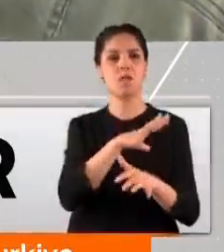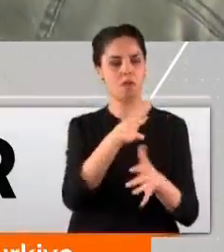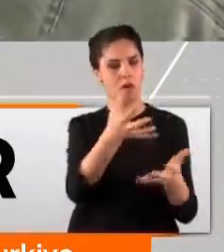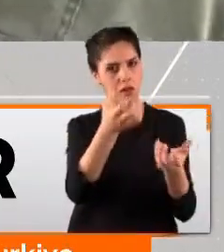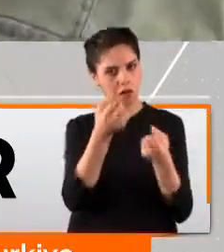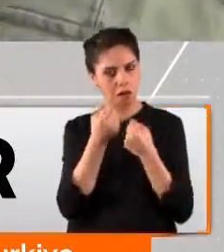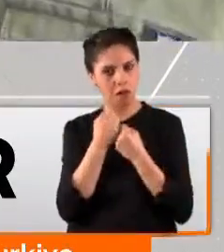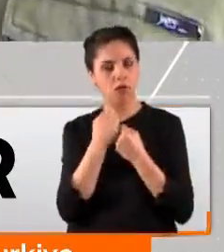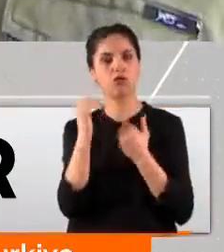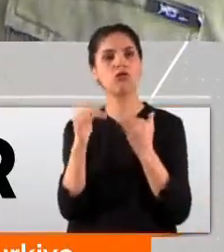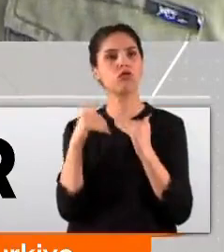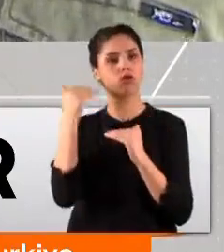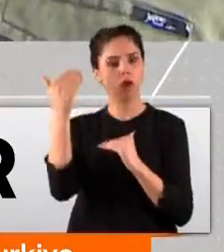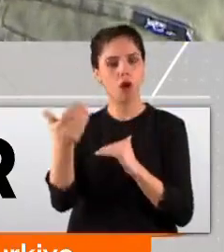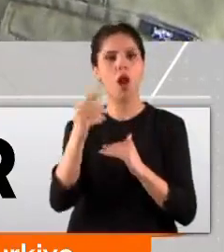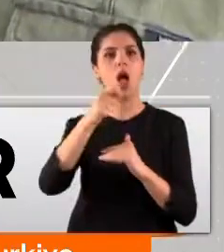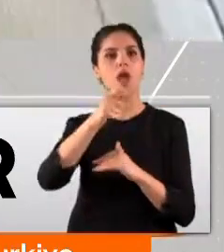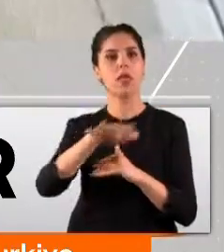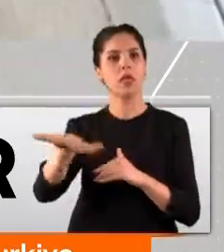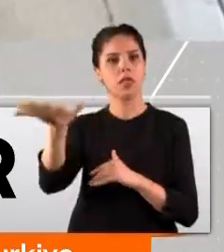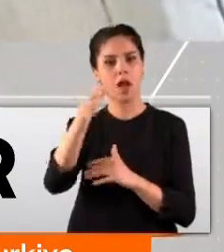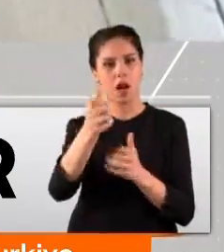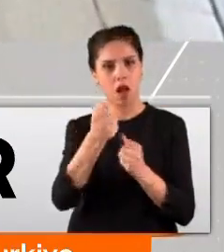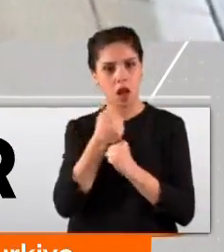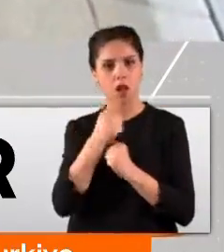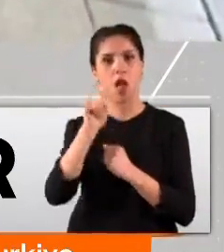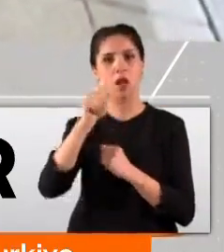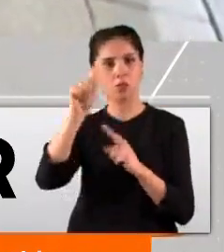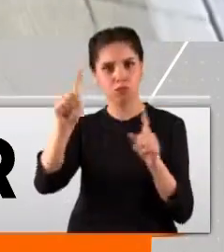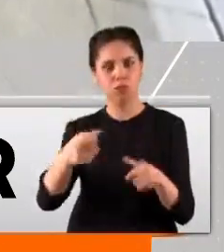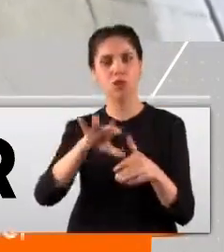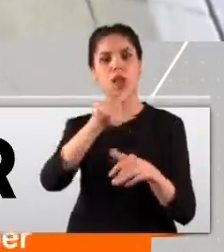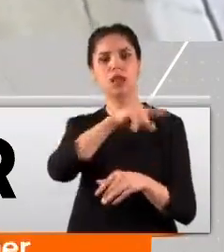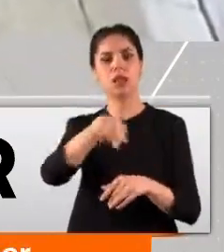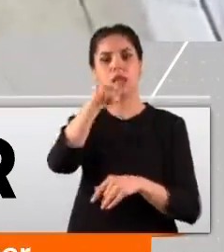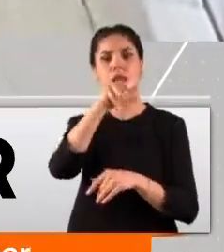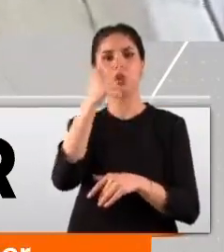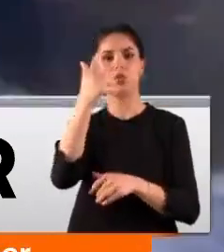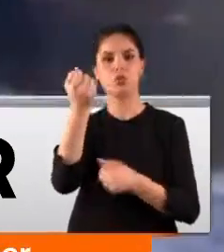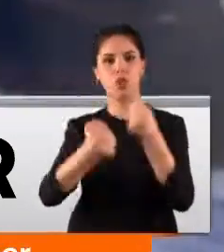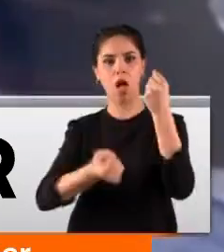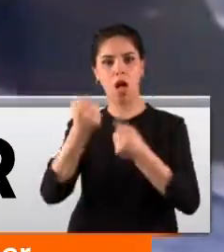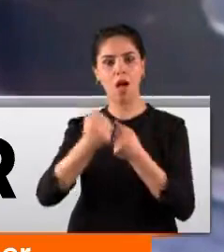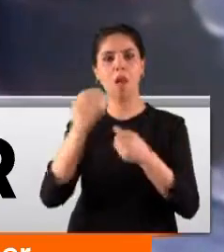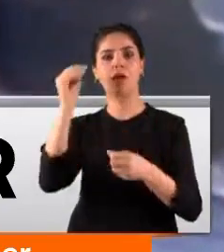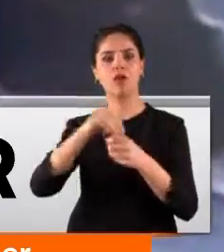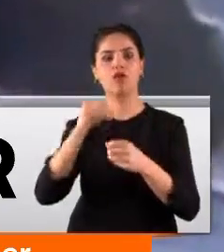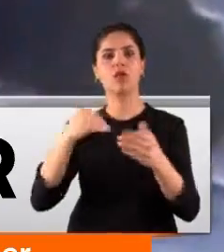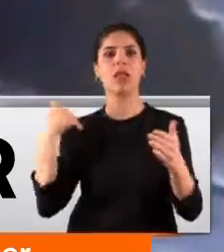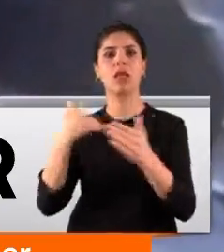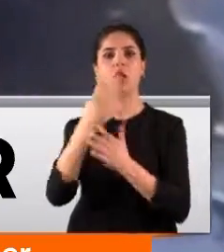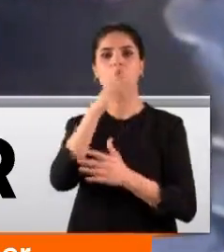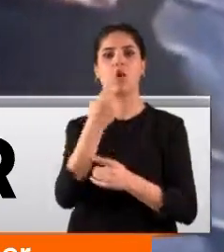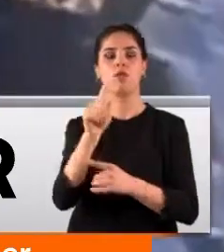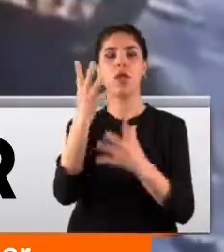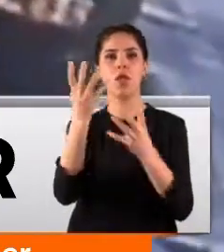alıyorlar. Oradan da anahtarları alıyorlar. Anahtarlara ulaşan hırsızlar galeri içindeki 3 otomobil ve içinde yaklaşık 400 bin